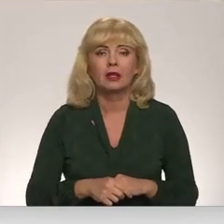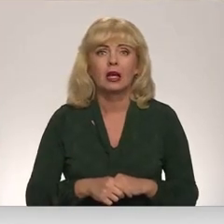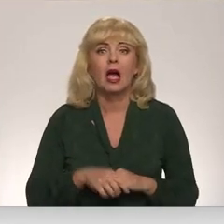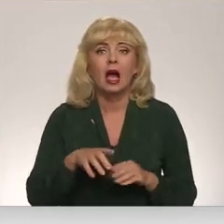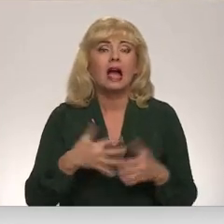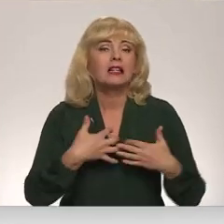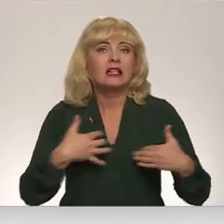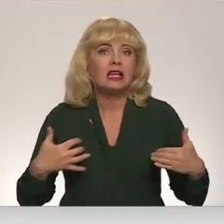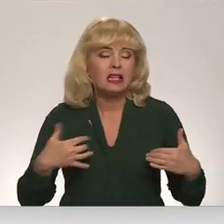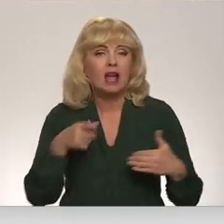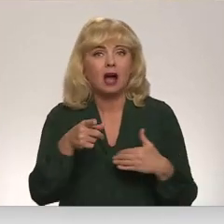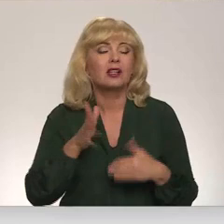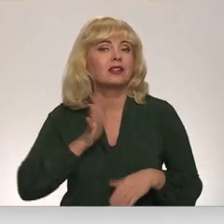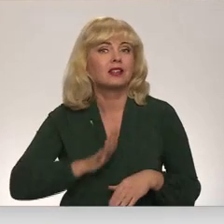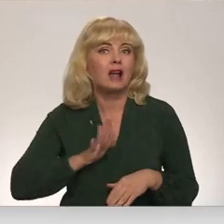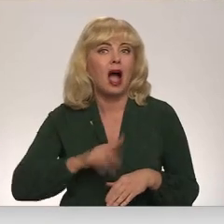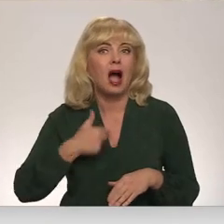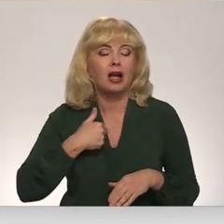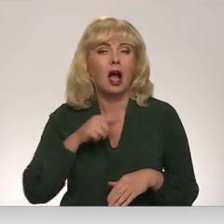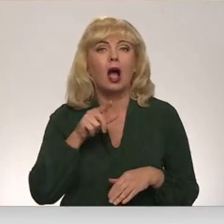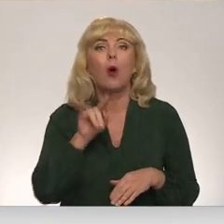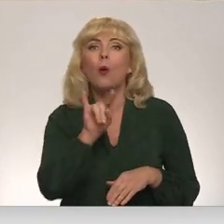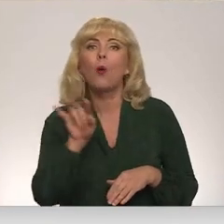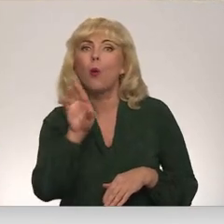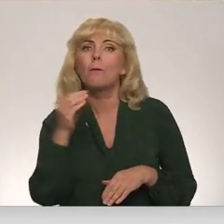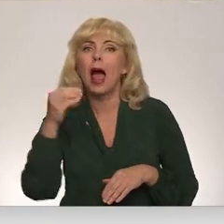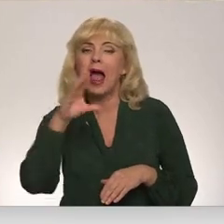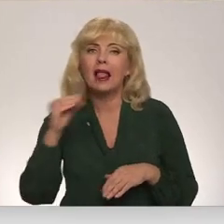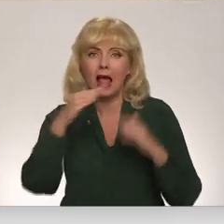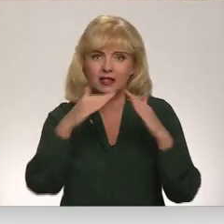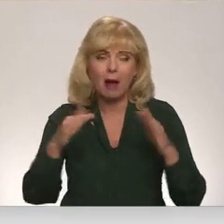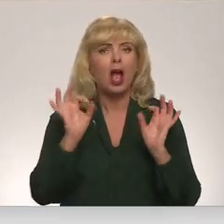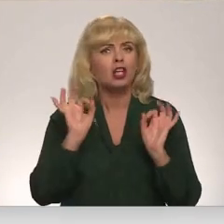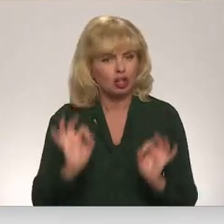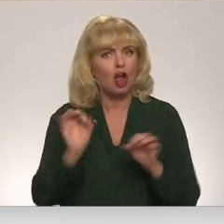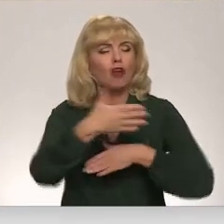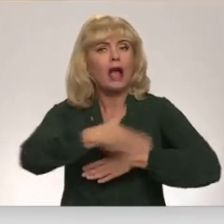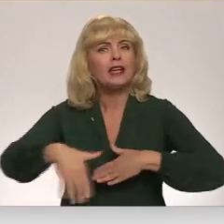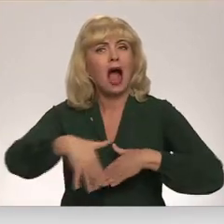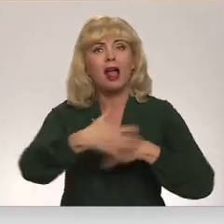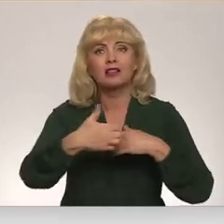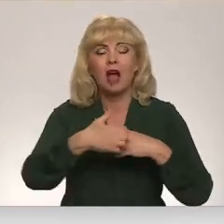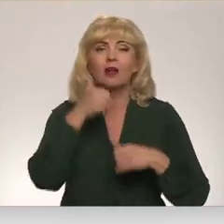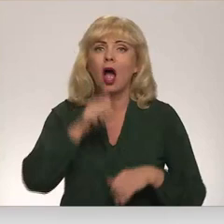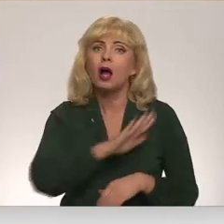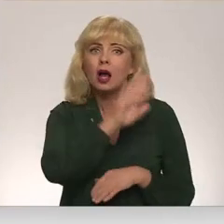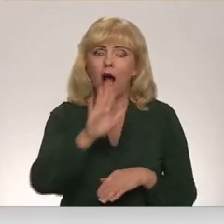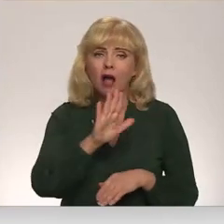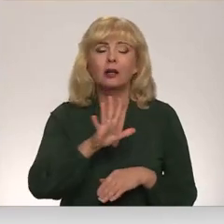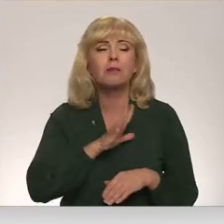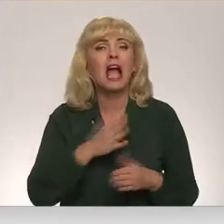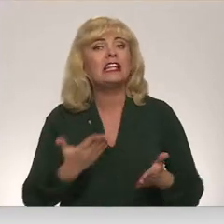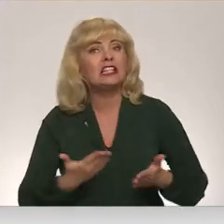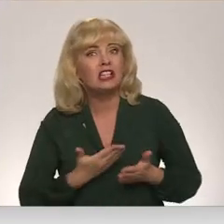Garganels tīģerim cienīgi sagaida mūsu savā Ulūbeles mājoklī. Viņš ir īsts ielas kaķis, kuram katra diena bijusi